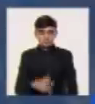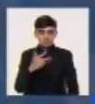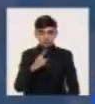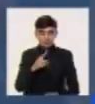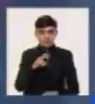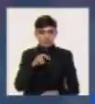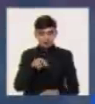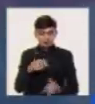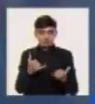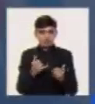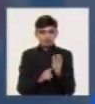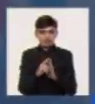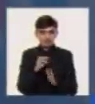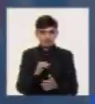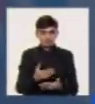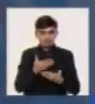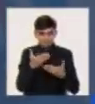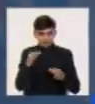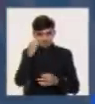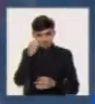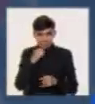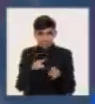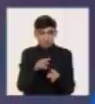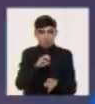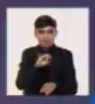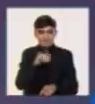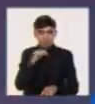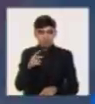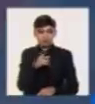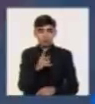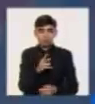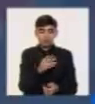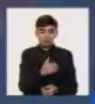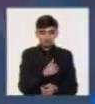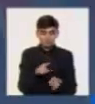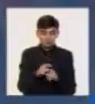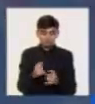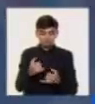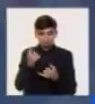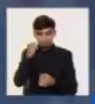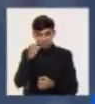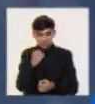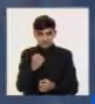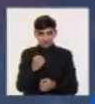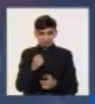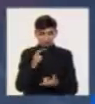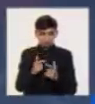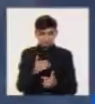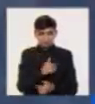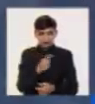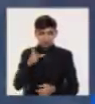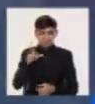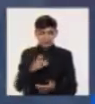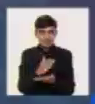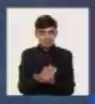31-ші арна бүгіннен бастап алғыс марафонын жариялайды. Сіздердің қайғайсыңызда болсын, шын жүректен алғыс айтқыңыз келетін бір адам бар